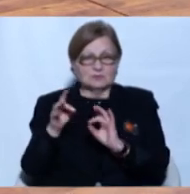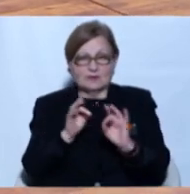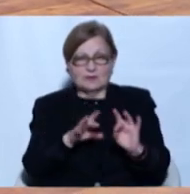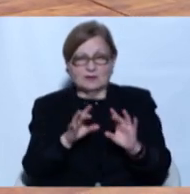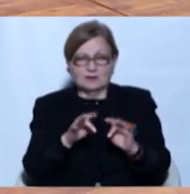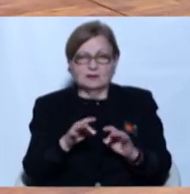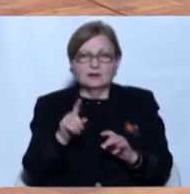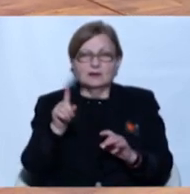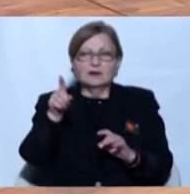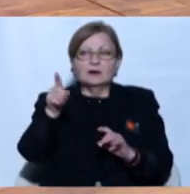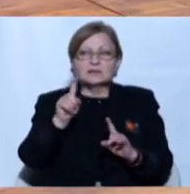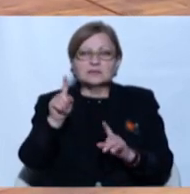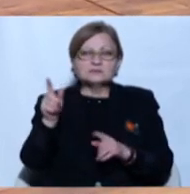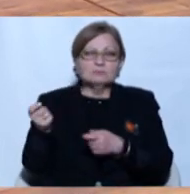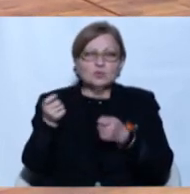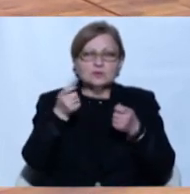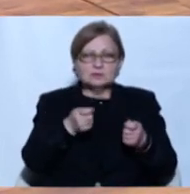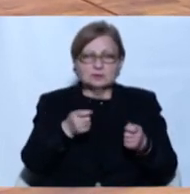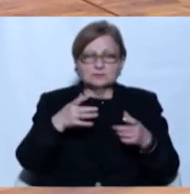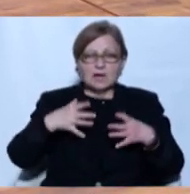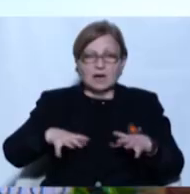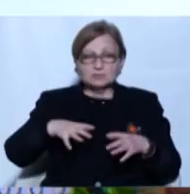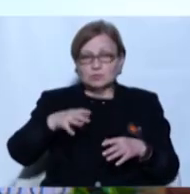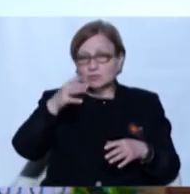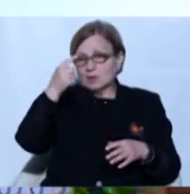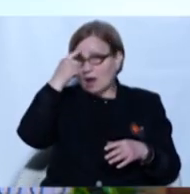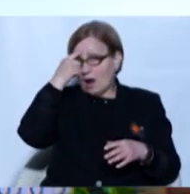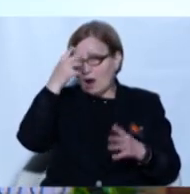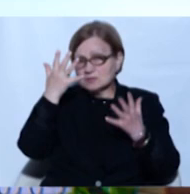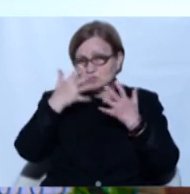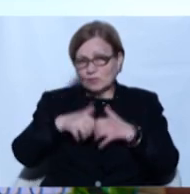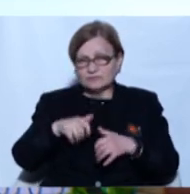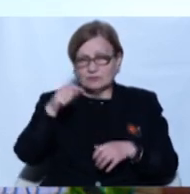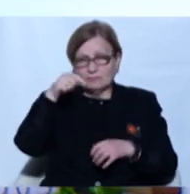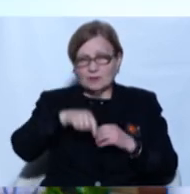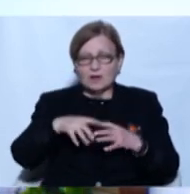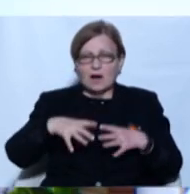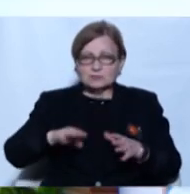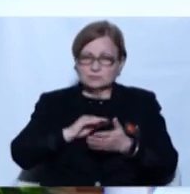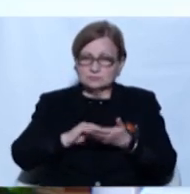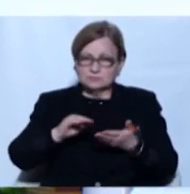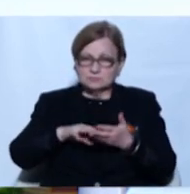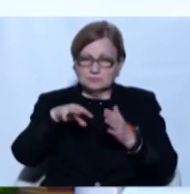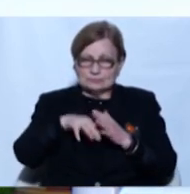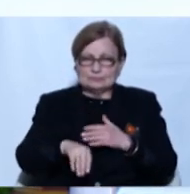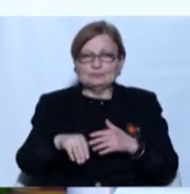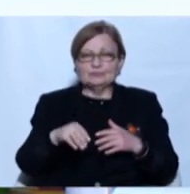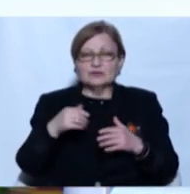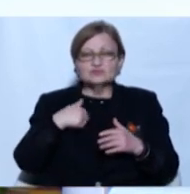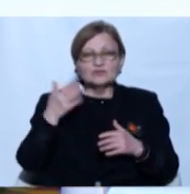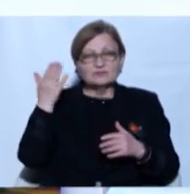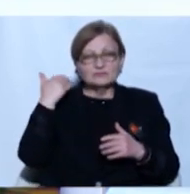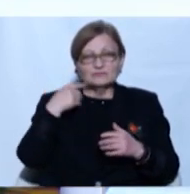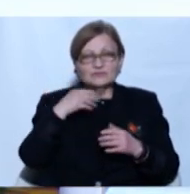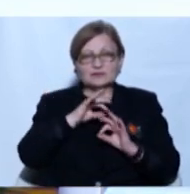nakatsrobelic man shemoitana kartul azronebashi da kartul mtserlobashi da ekhla chven tsinaze visaubret kartlis chirze